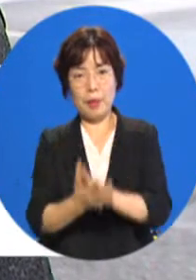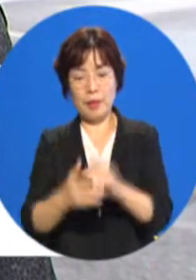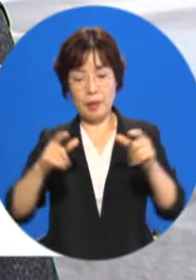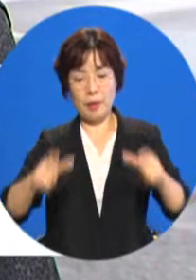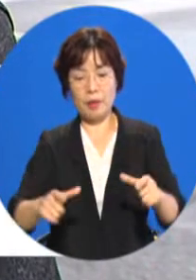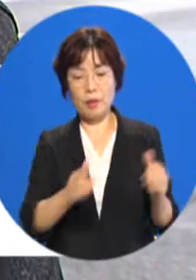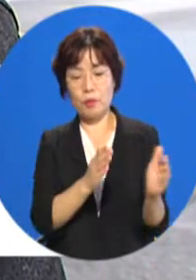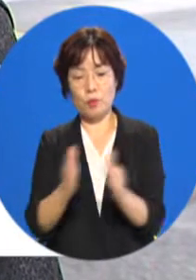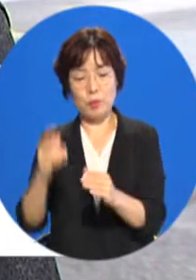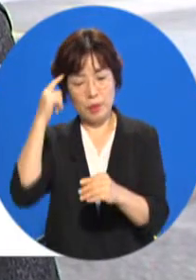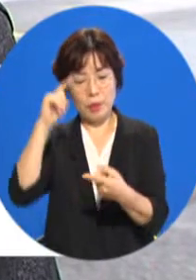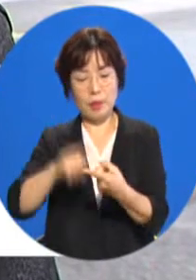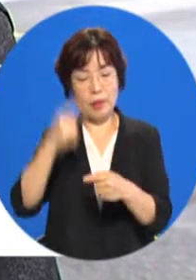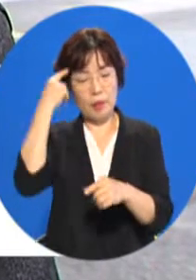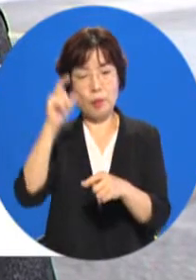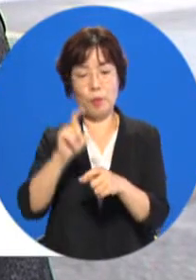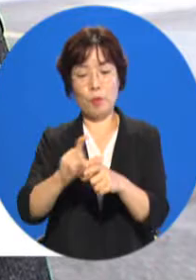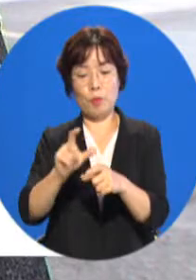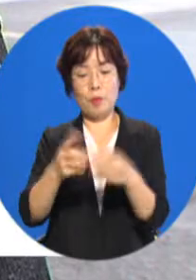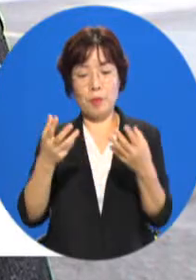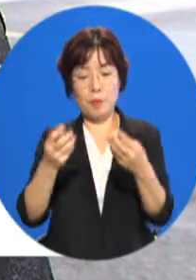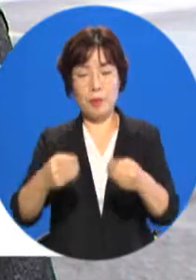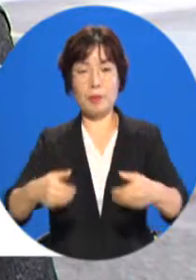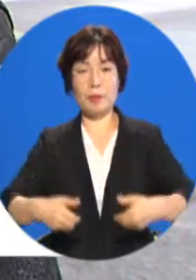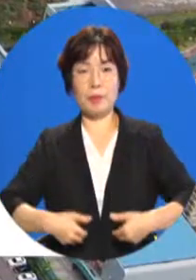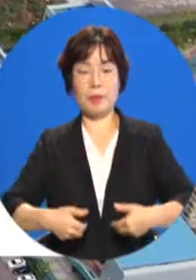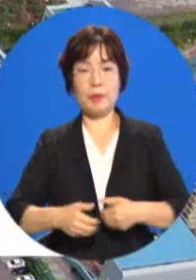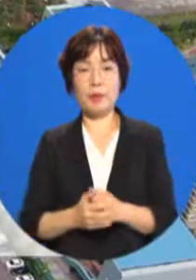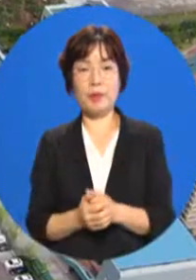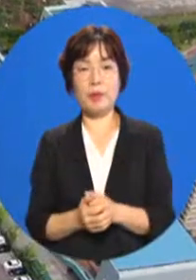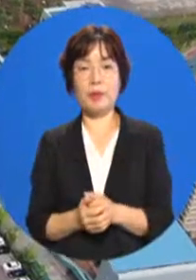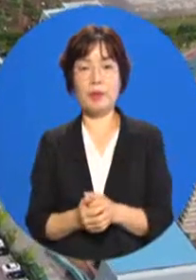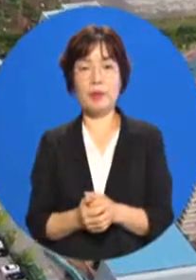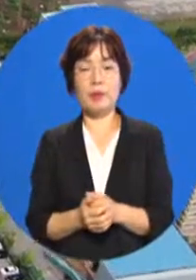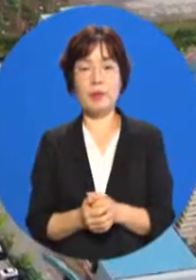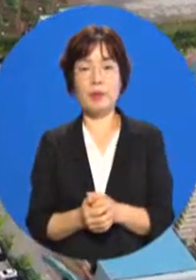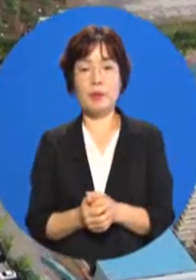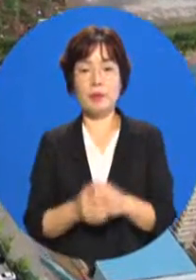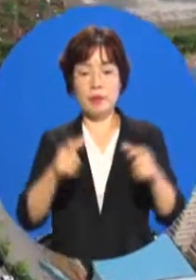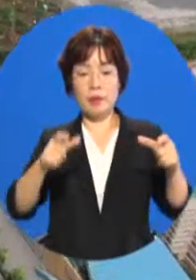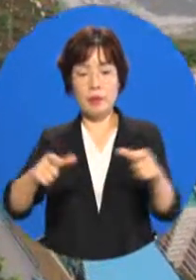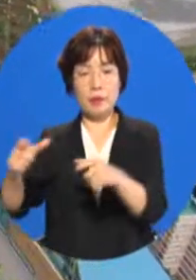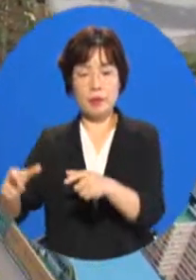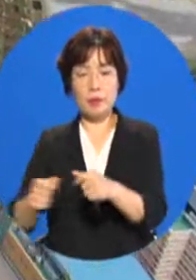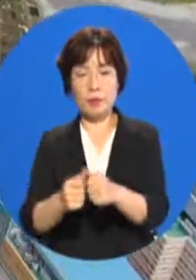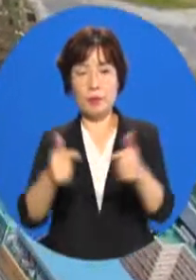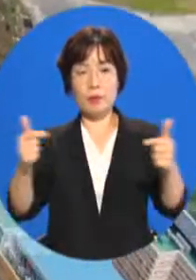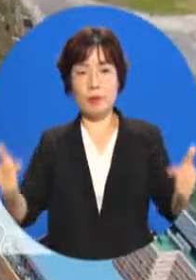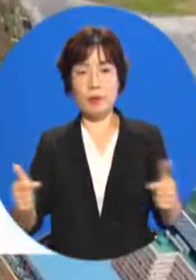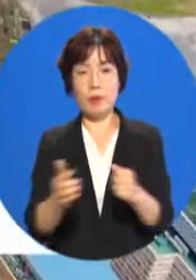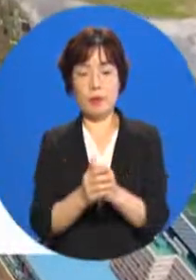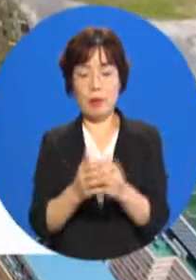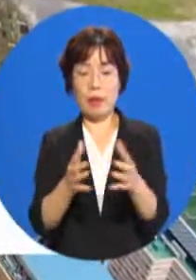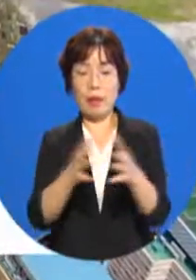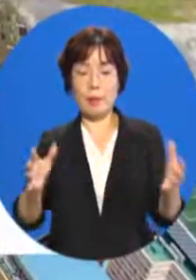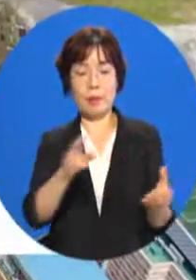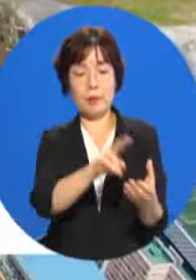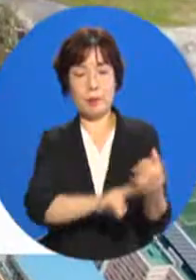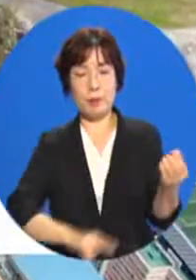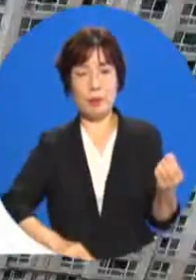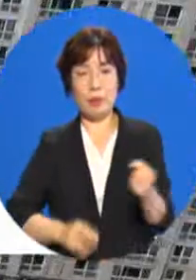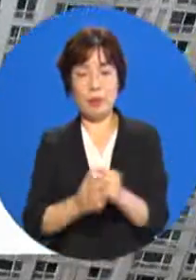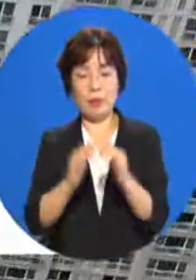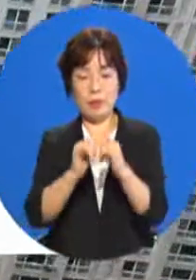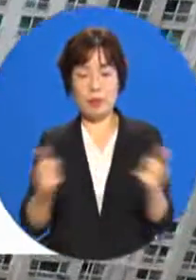만들어낼 것인가 이런 고민을 한다면. 여기에 지자체별로 늘고 있는 공동주택 분양도